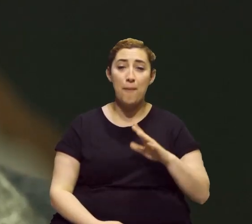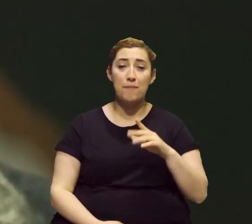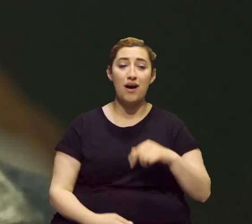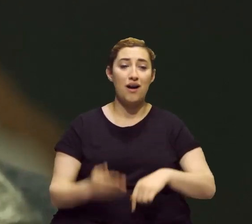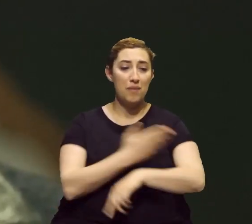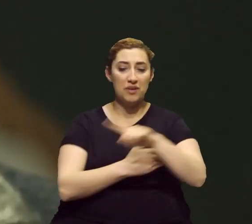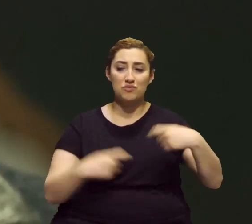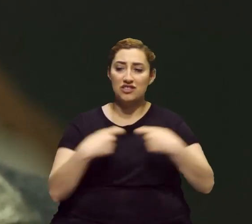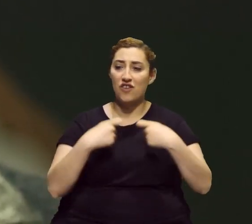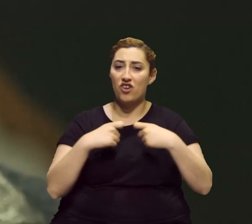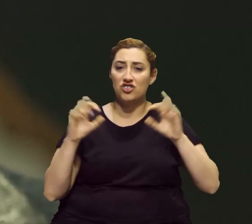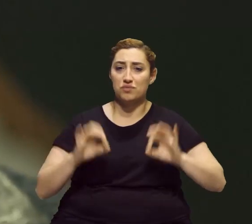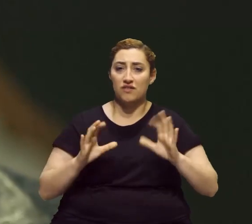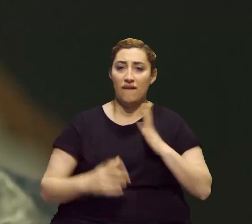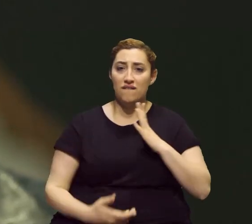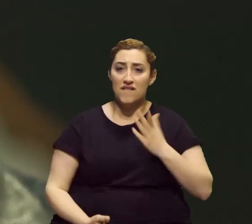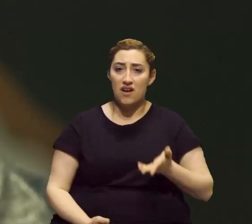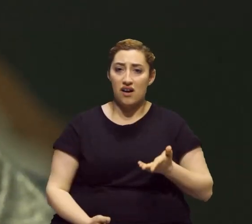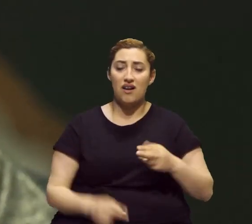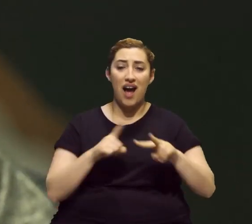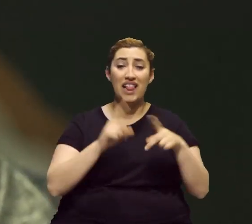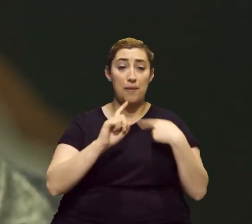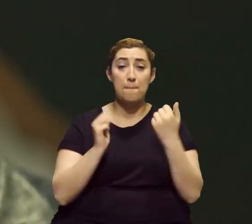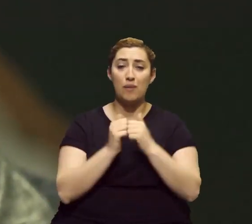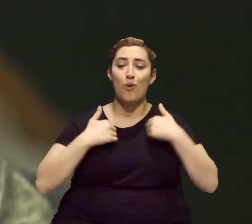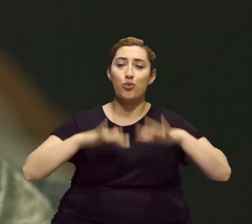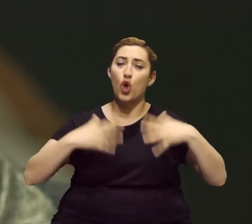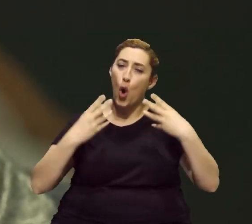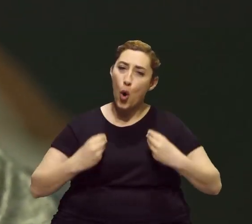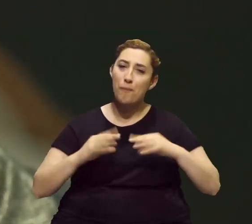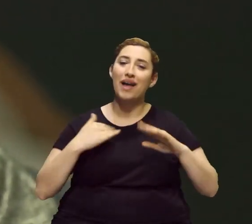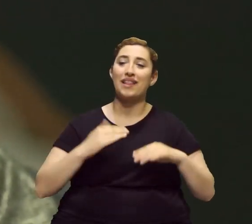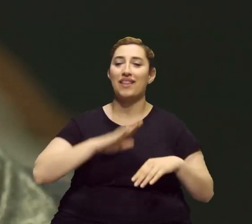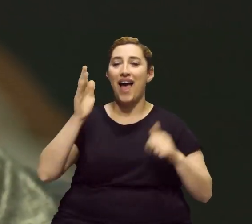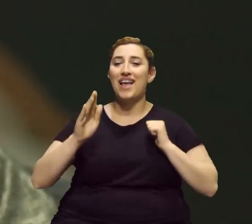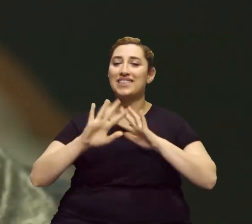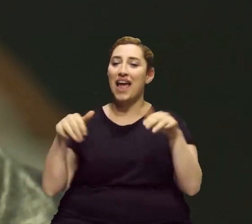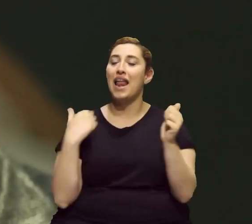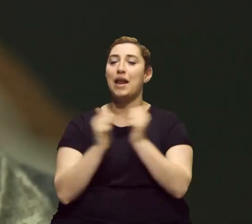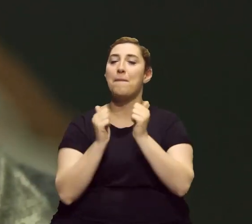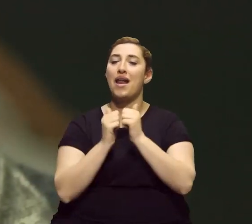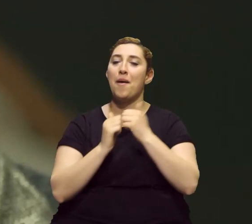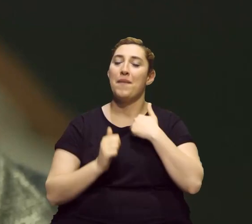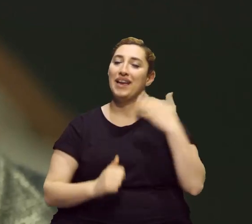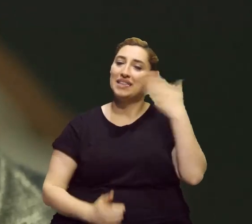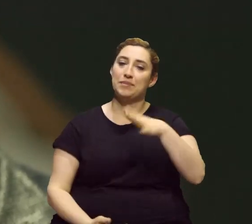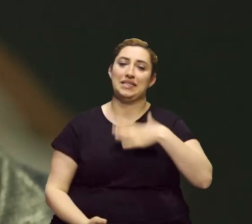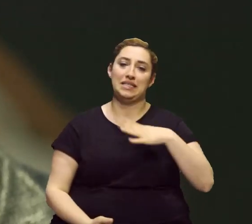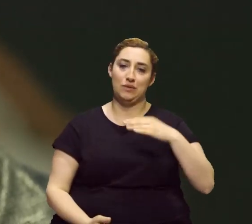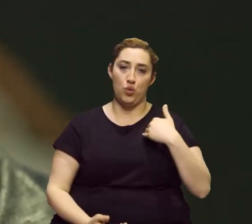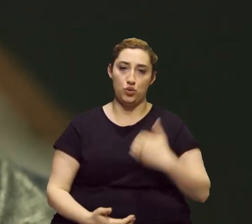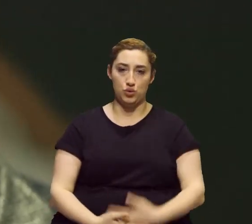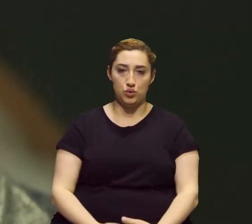ülke savaşı halinde. Ali ile beraber burada olmaktansa orada Mehmetçik'le beraber olmayı tercih ediyoruz.